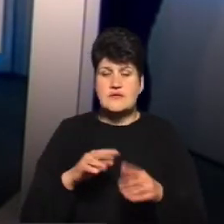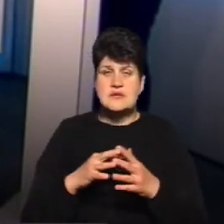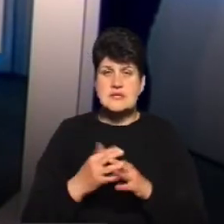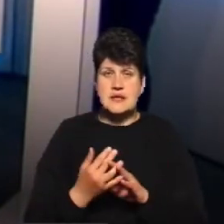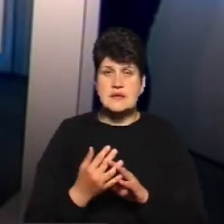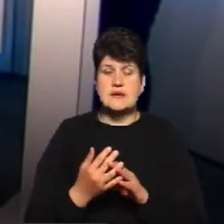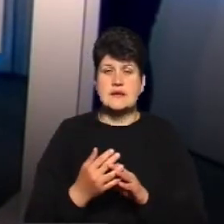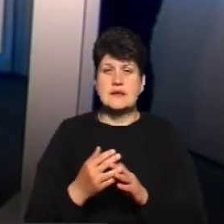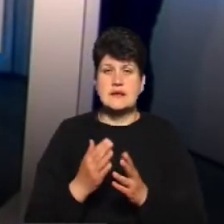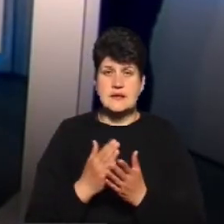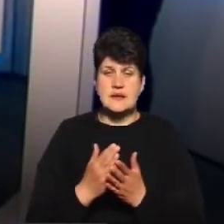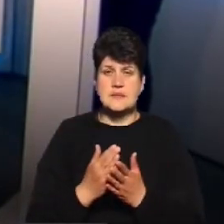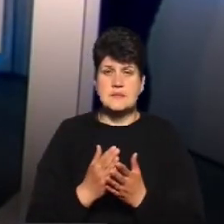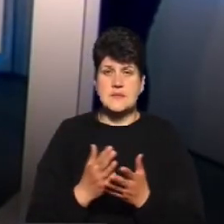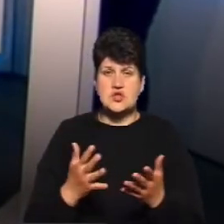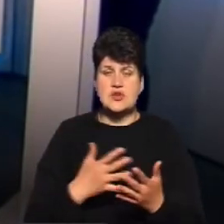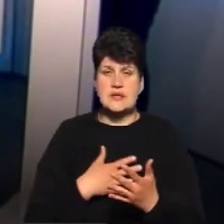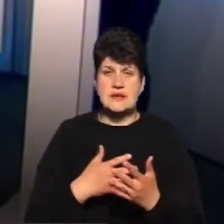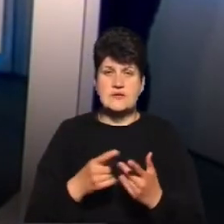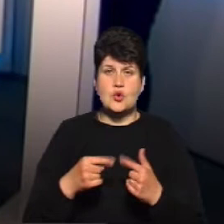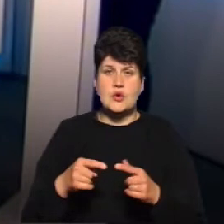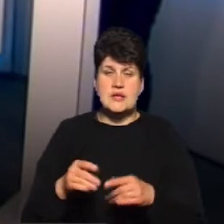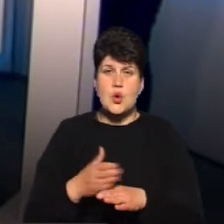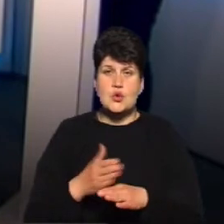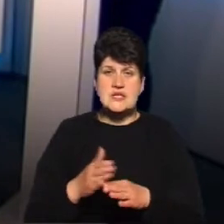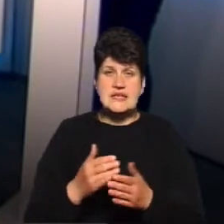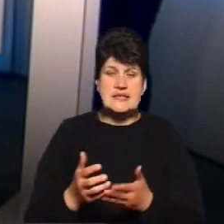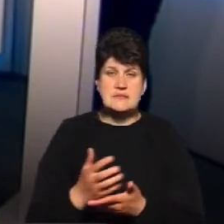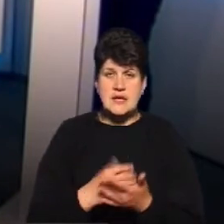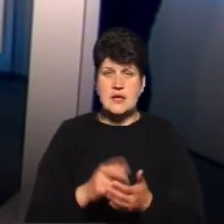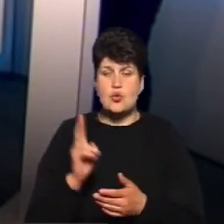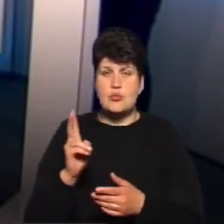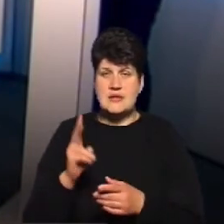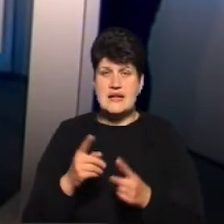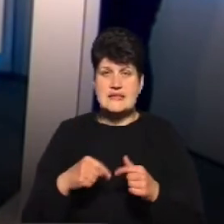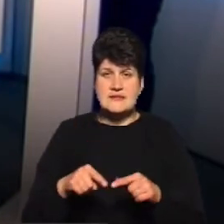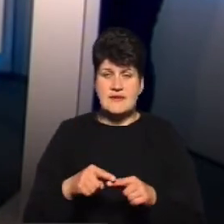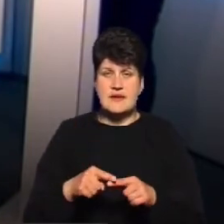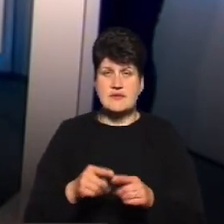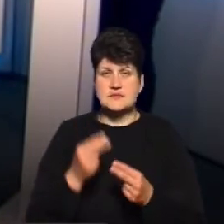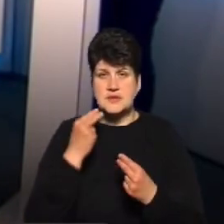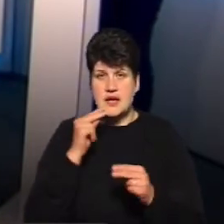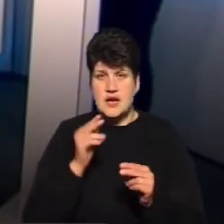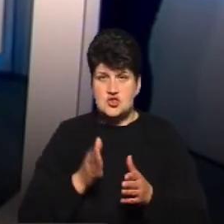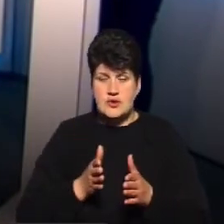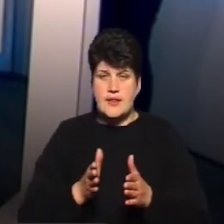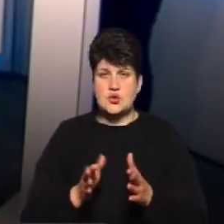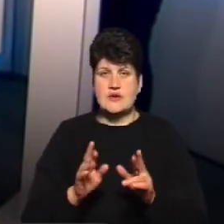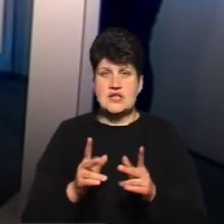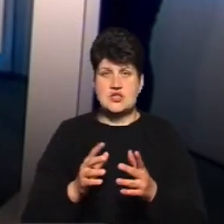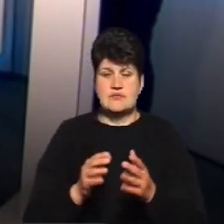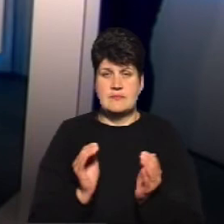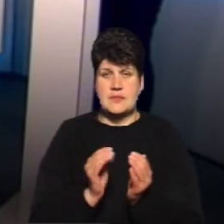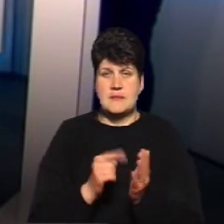більш активніше організоване роздільне збирання, і комунальна сфера налаштована, чим в містечках, тому це не є